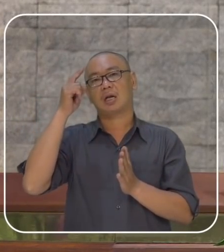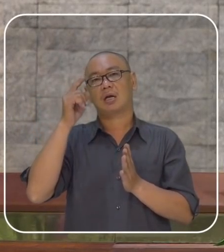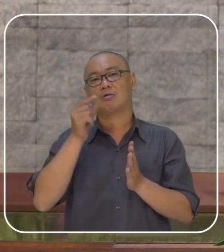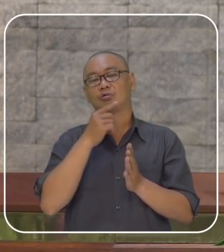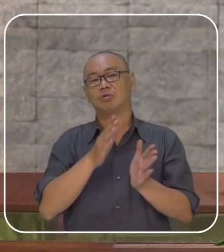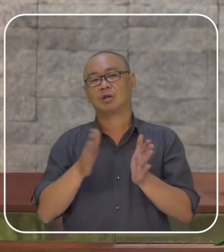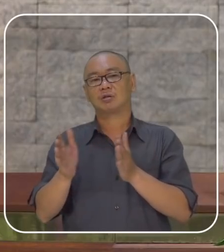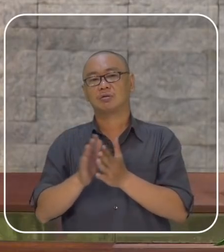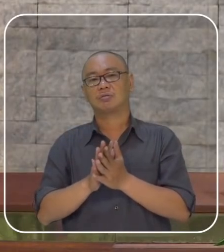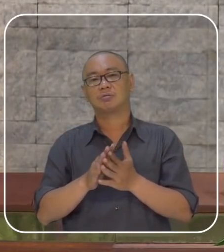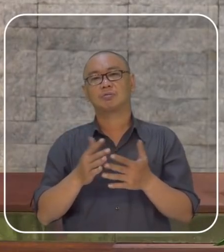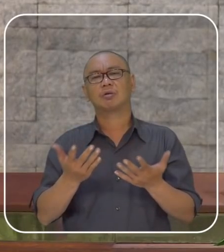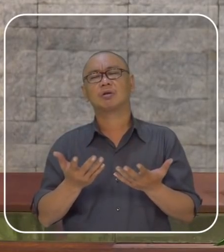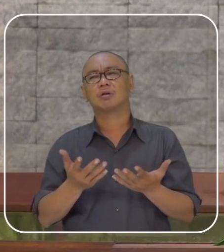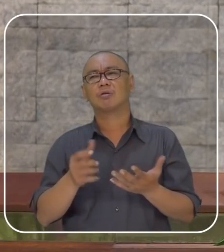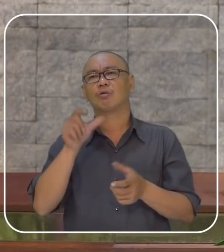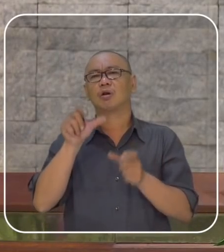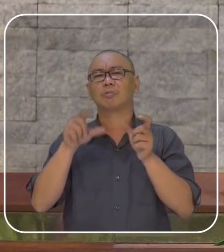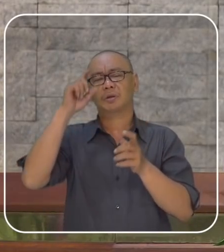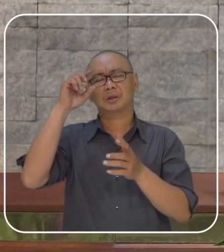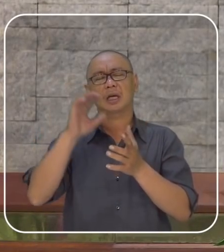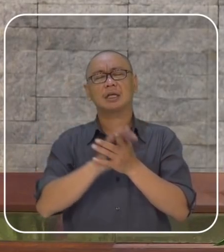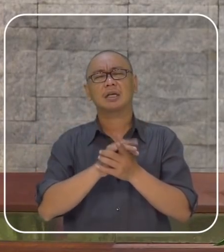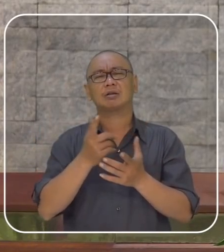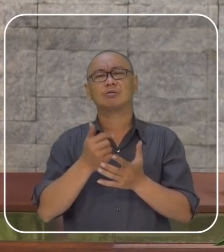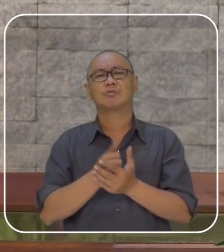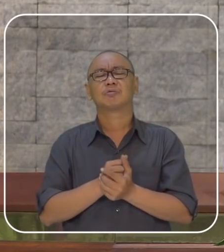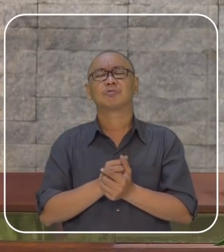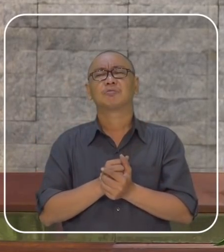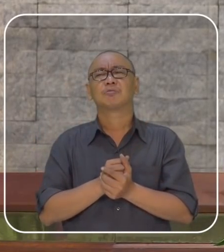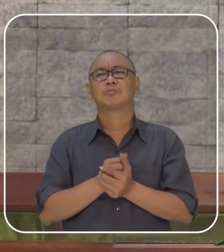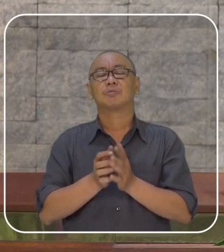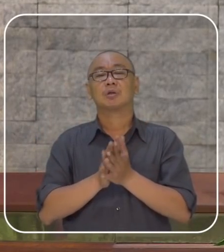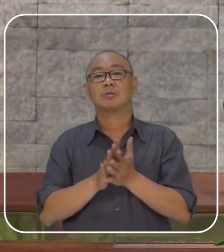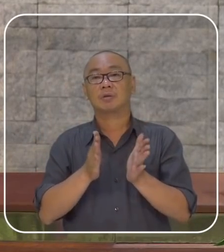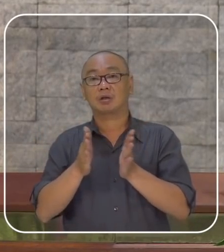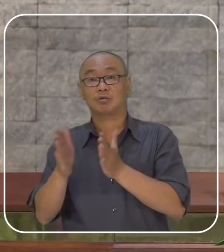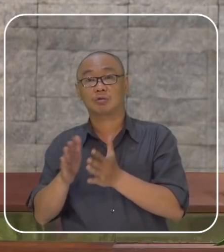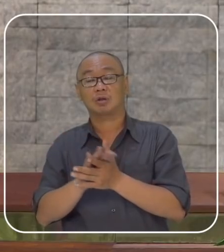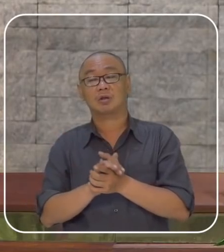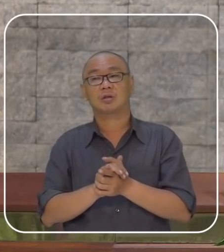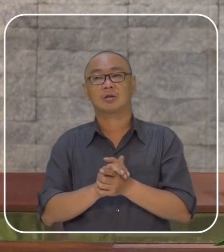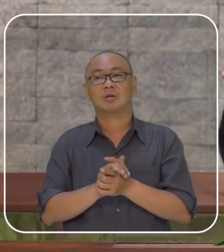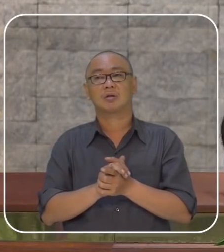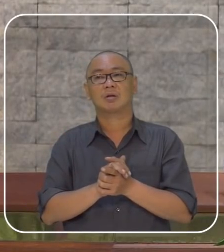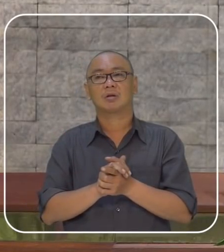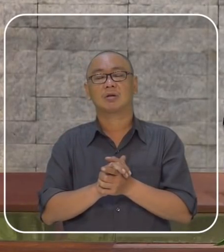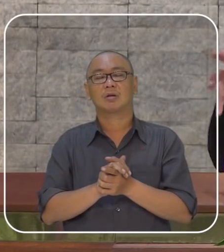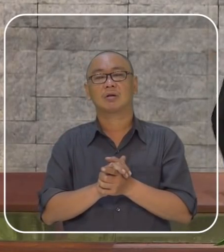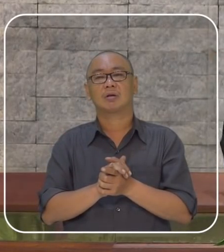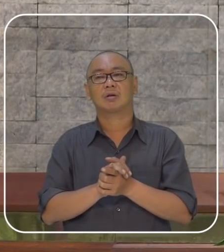Sehingga bukankah orang-orang percaya itu sebetulnya mereka menjadi alat-alat di tangan Tuhan untuk melanjutkan karya-karya